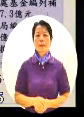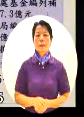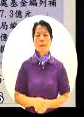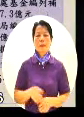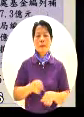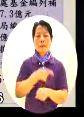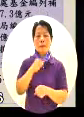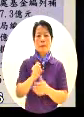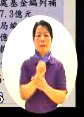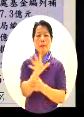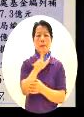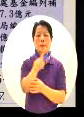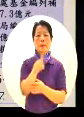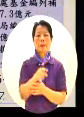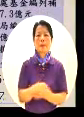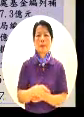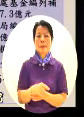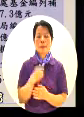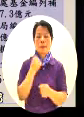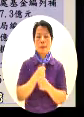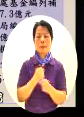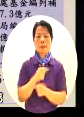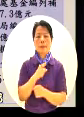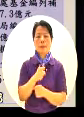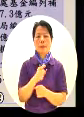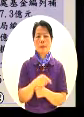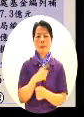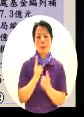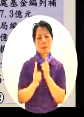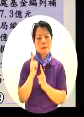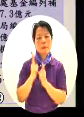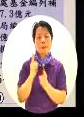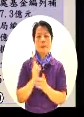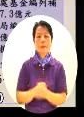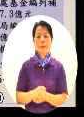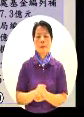从这一页哈，我们来做一个比